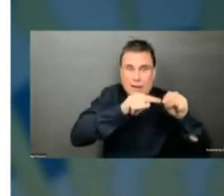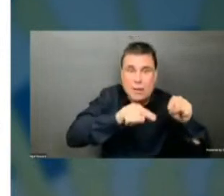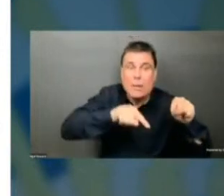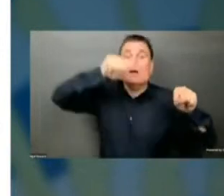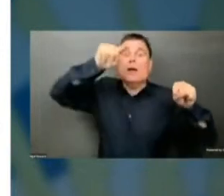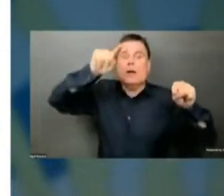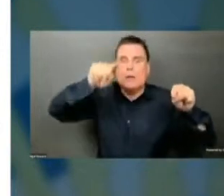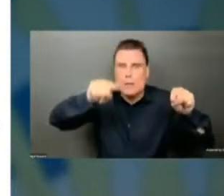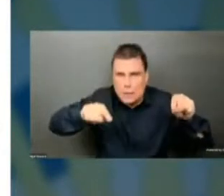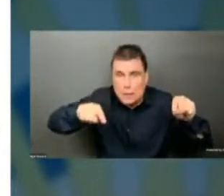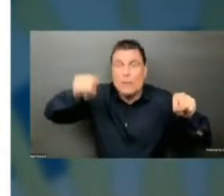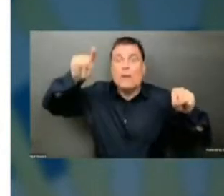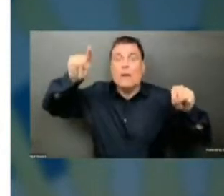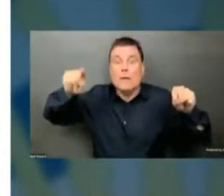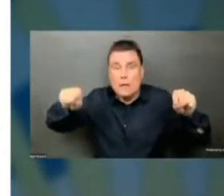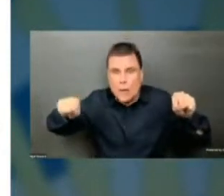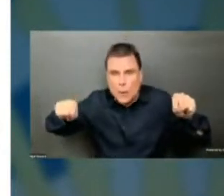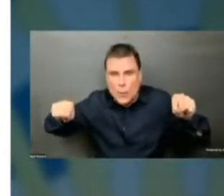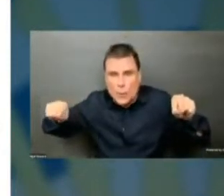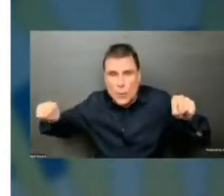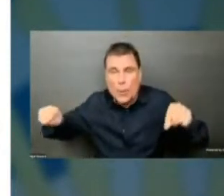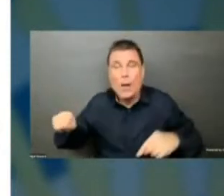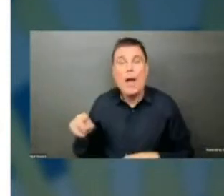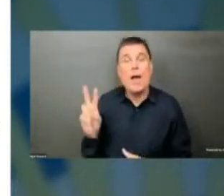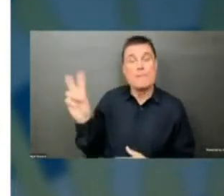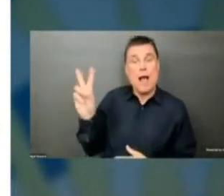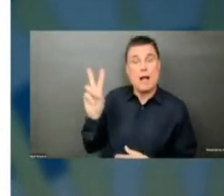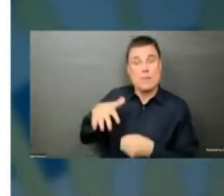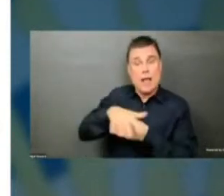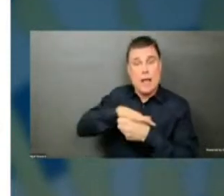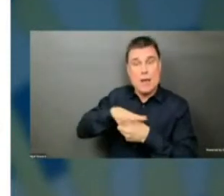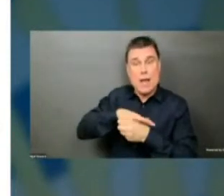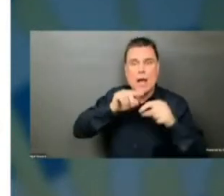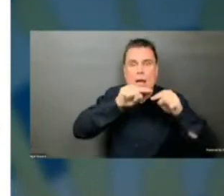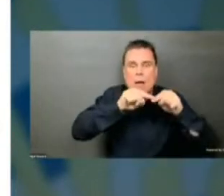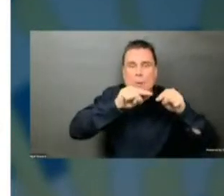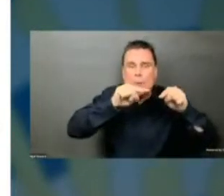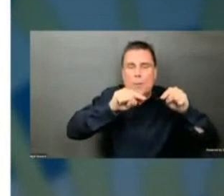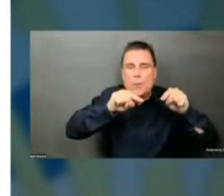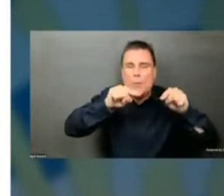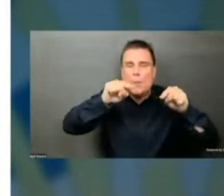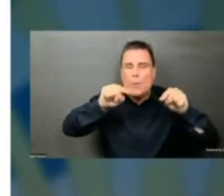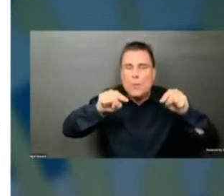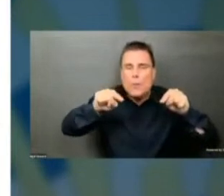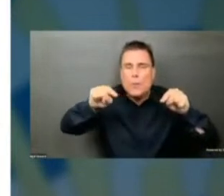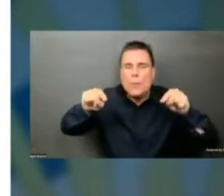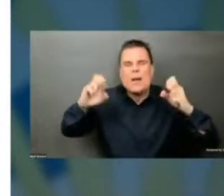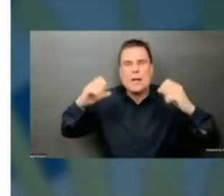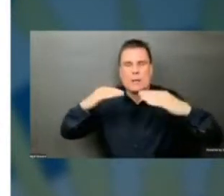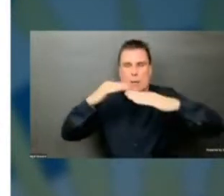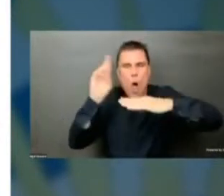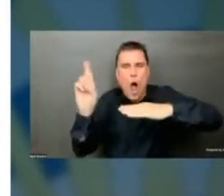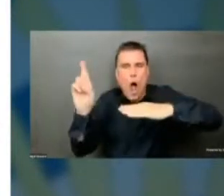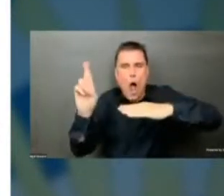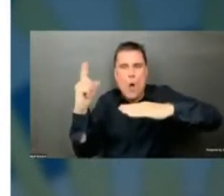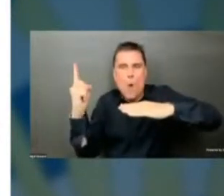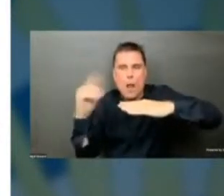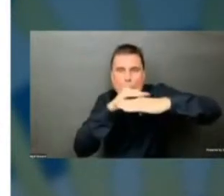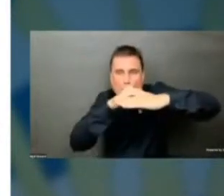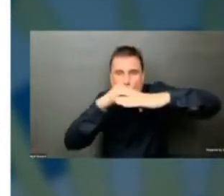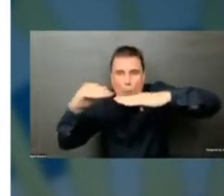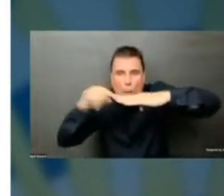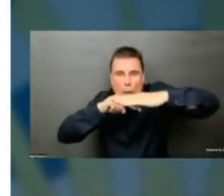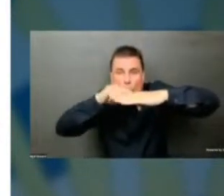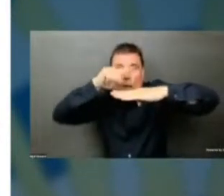1, and that's primarily related to 这 some of 个 the transmission 沿岸也 events 是 and 差不 the 多1左 ongoing 右。那 transmission 么岛 concerns 上是 in 高于 places